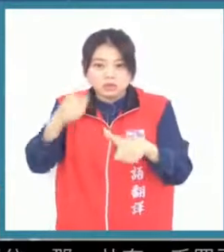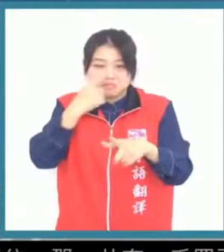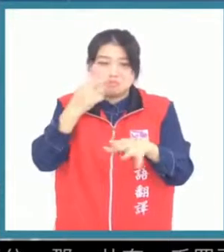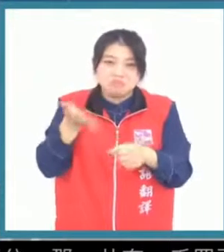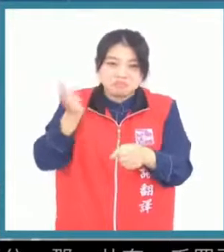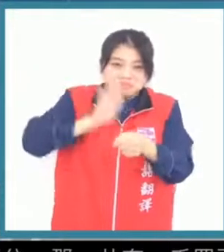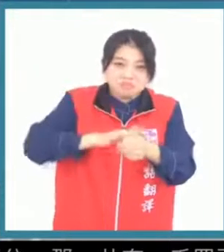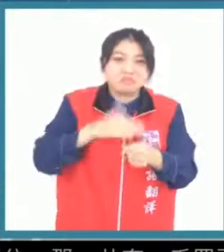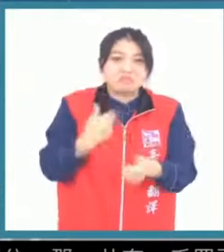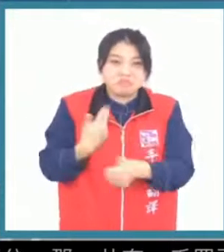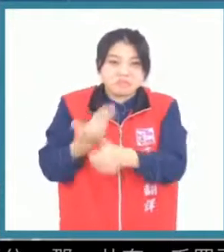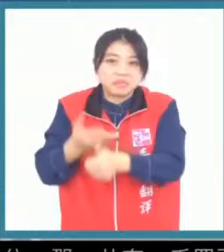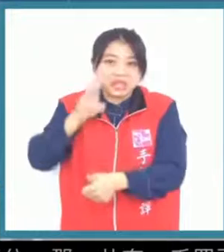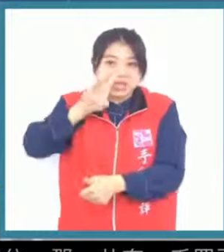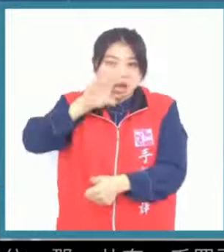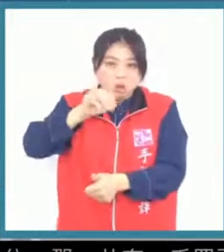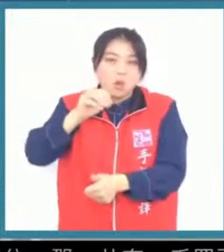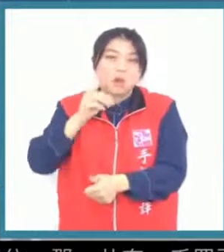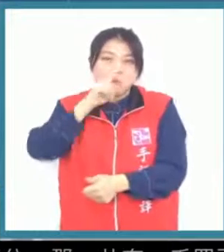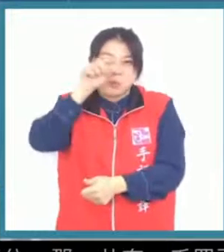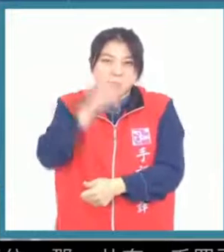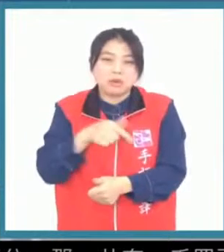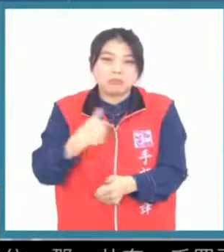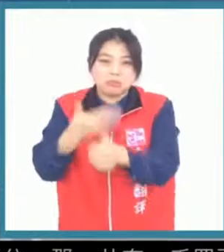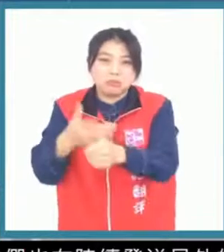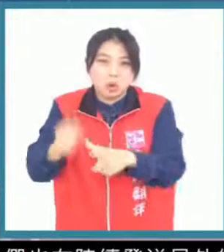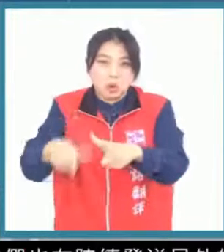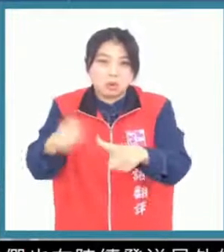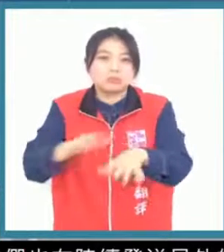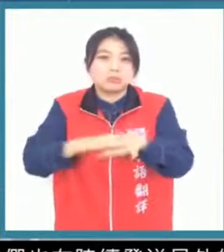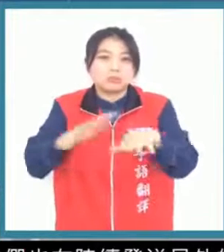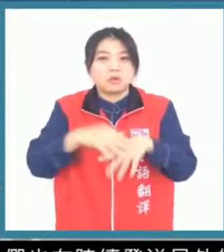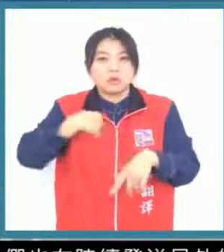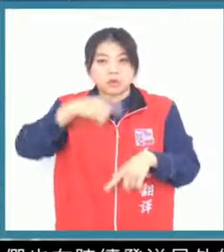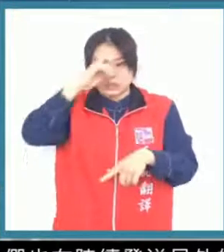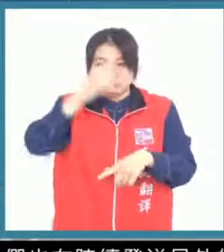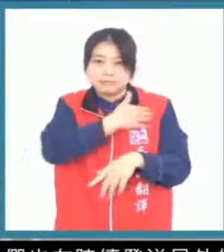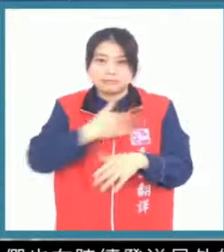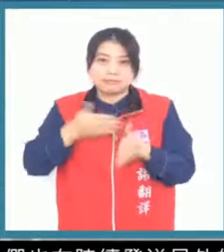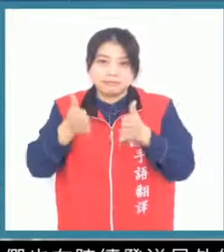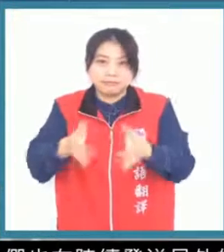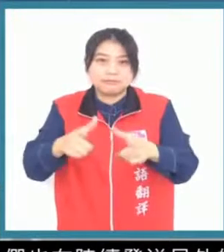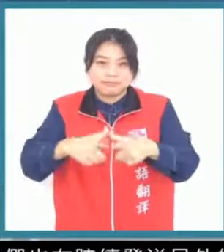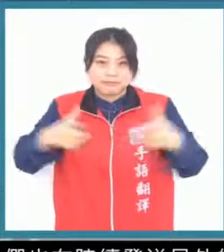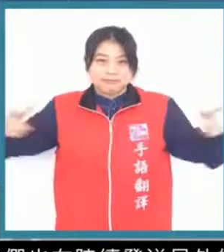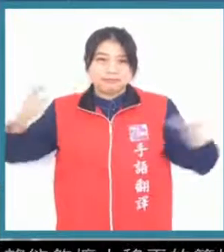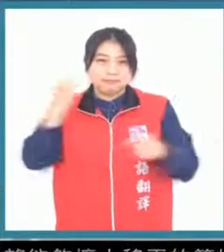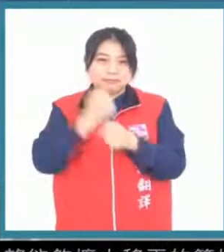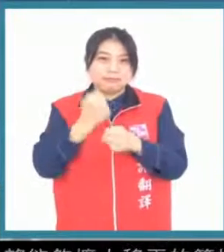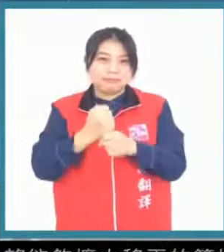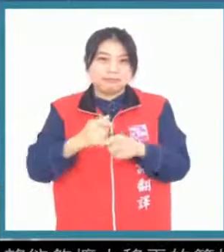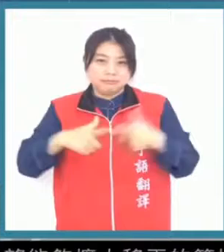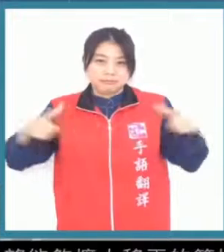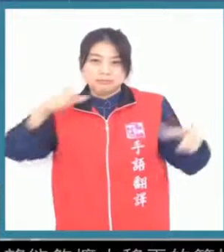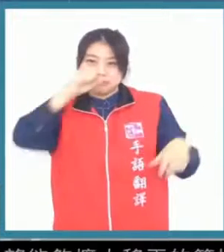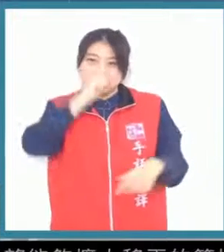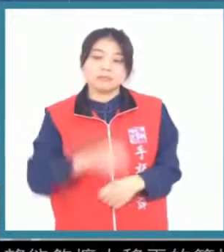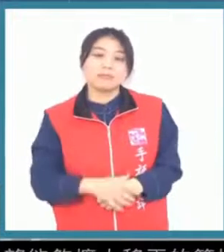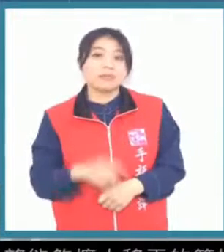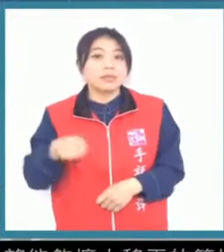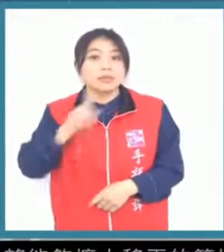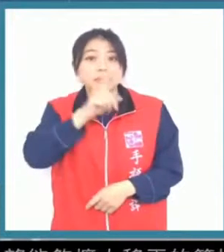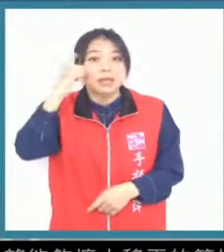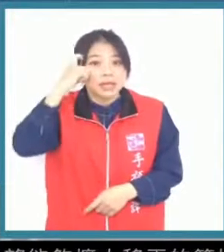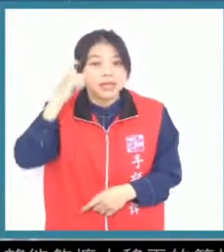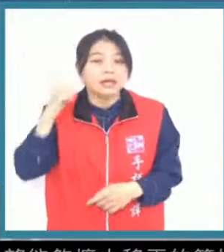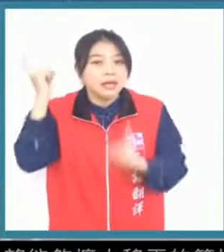的30000剂快筛4剂，我们希望能够扩大移工的筛检。好，也就是说，这第一阶段、